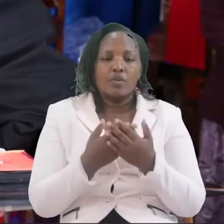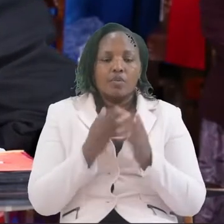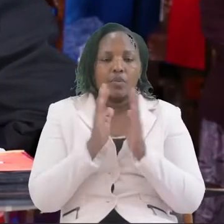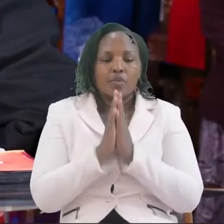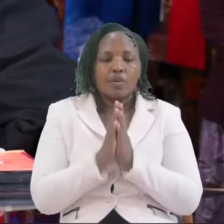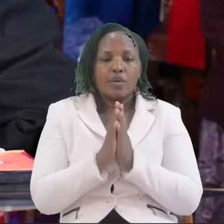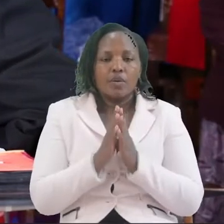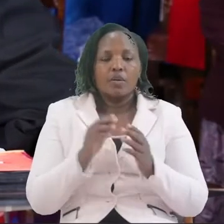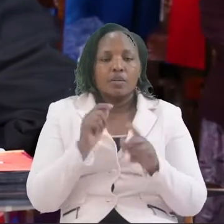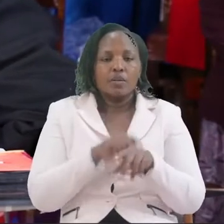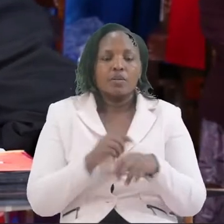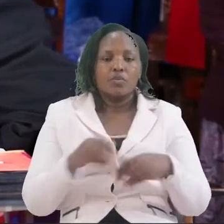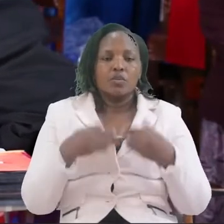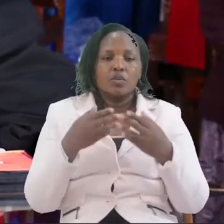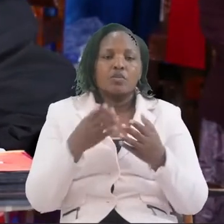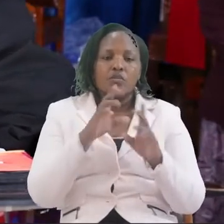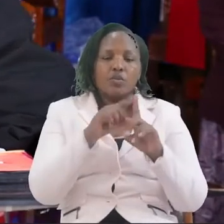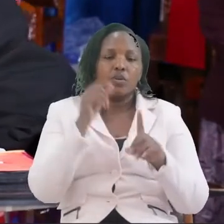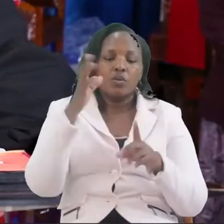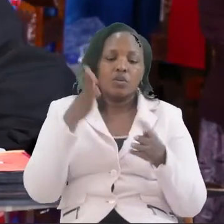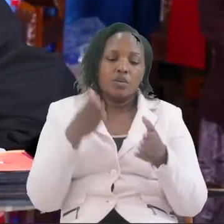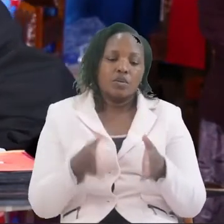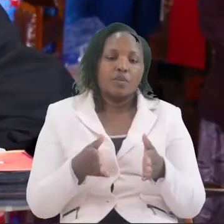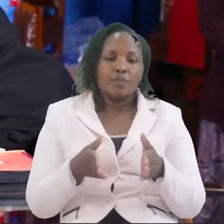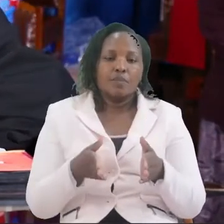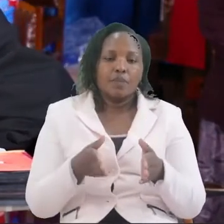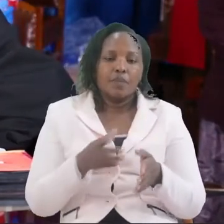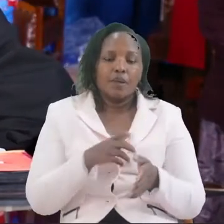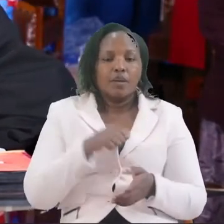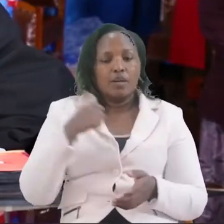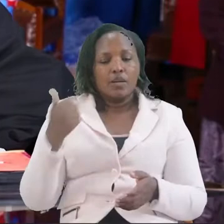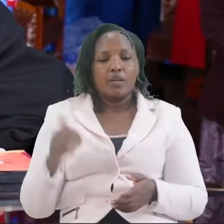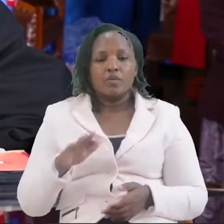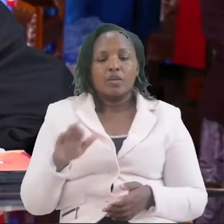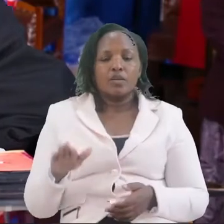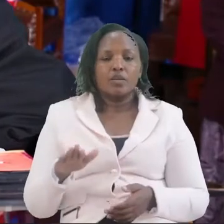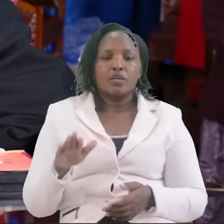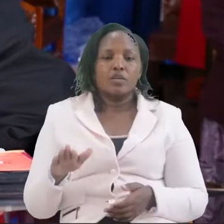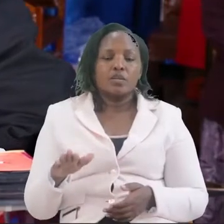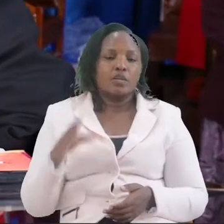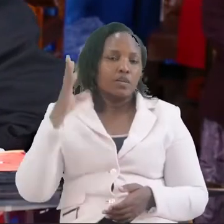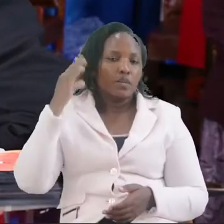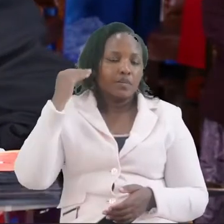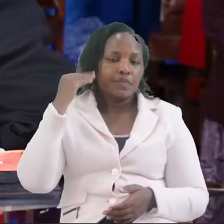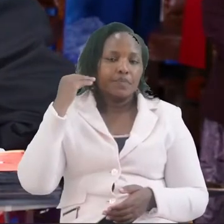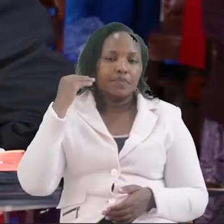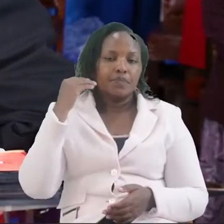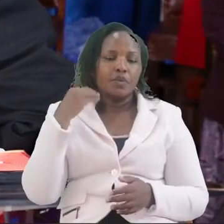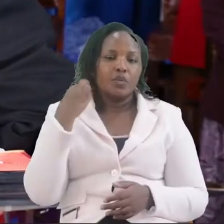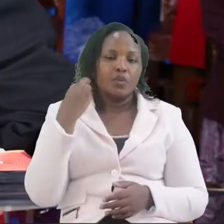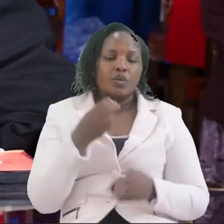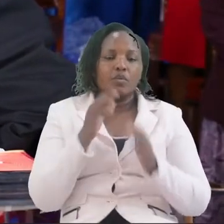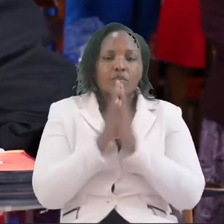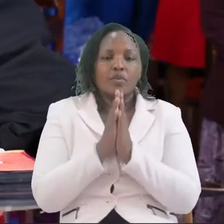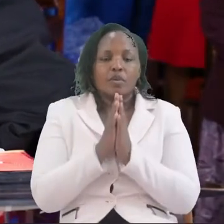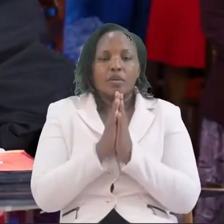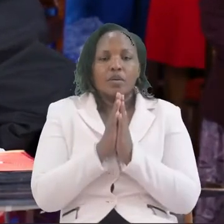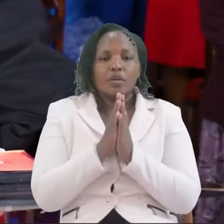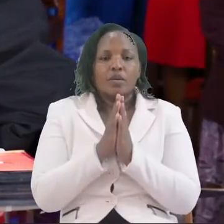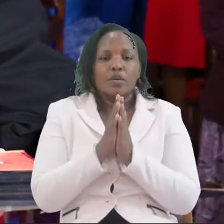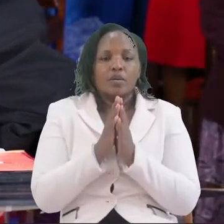Bwana kupokea neno lako hapa kanisani na kwingineo Bwana wanalisikiza, tunaomba